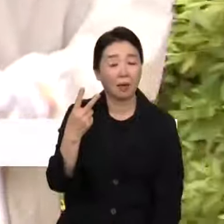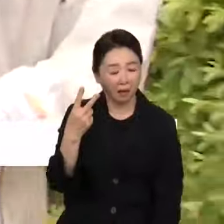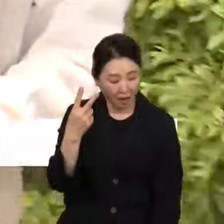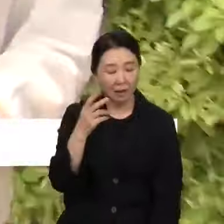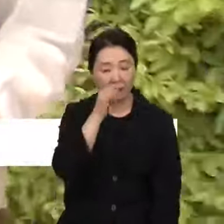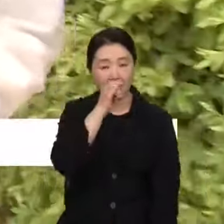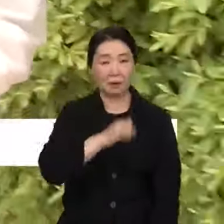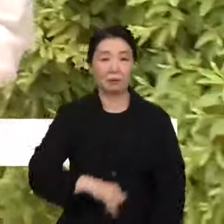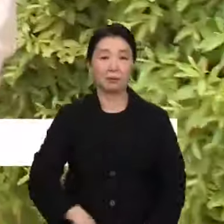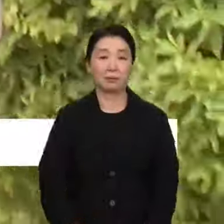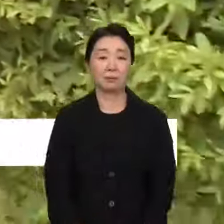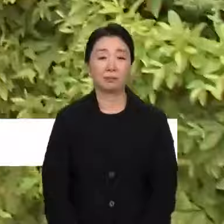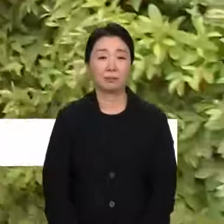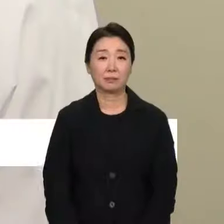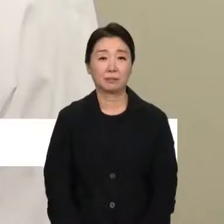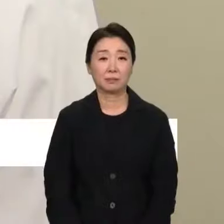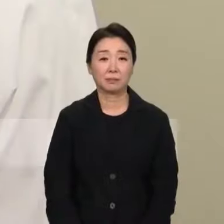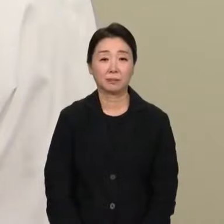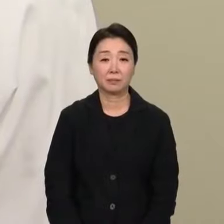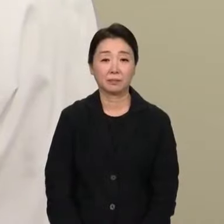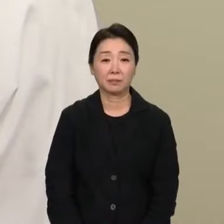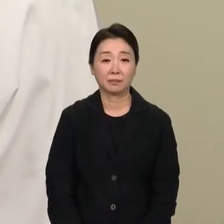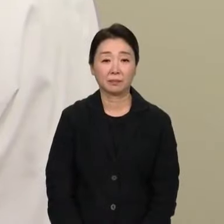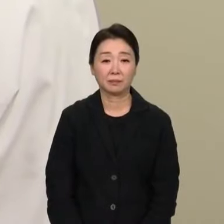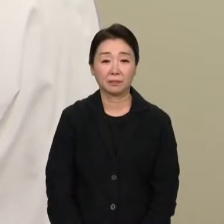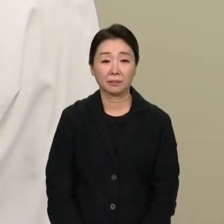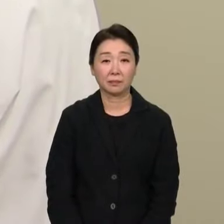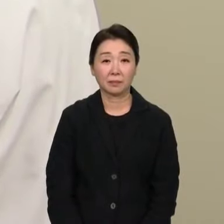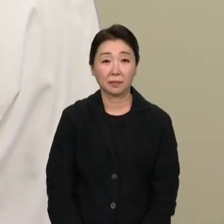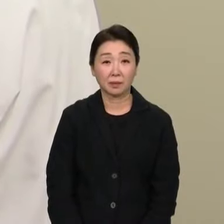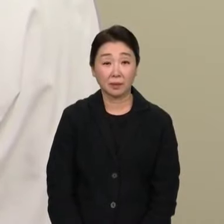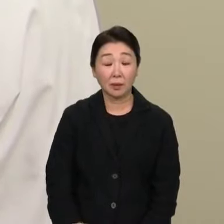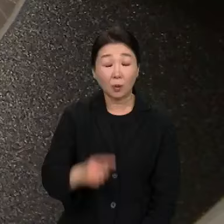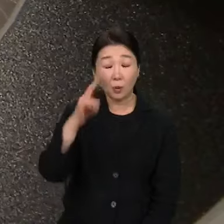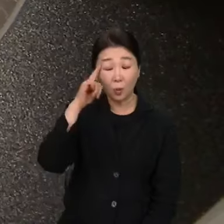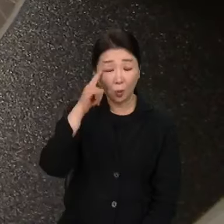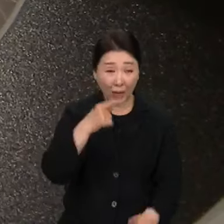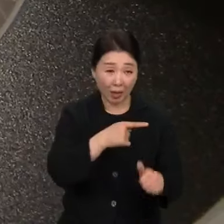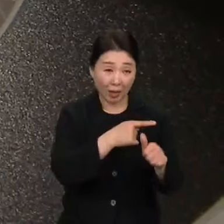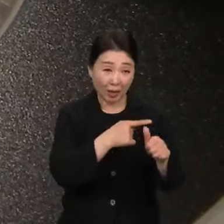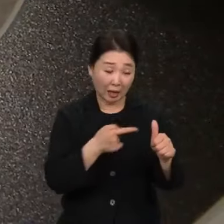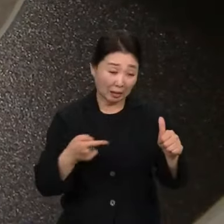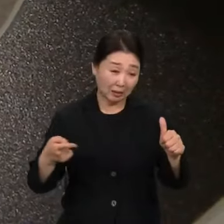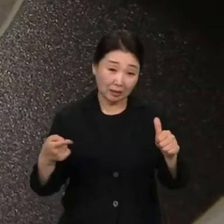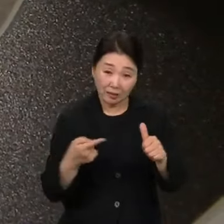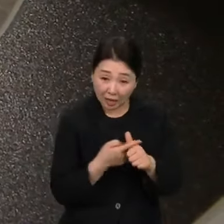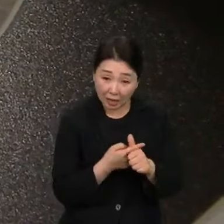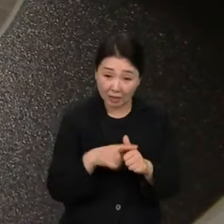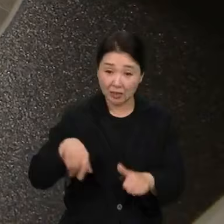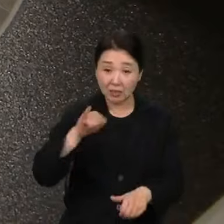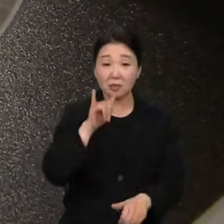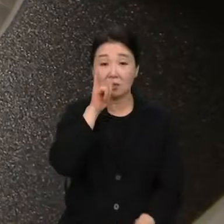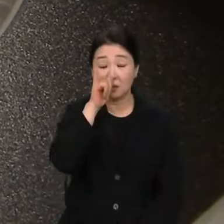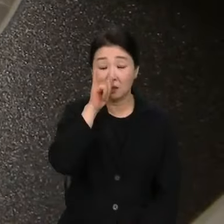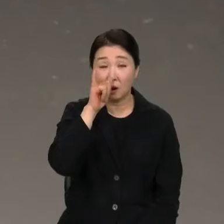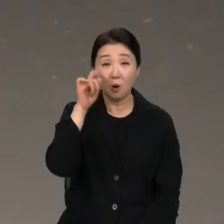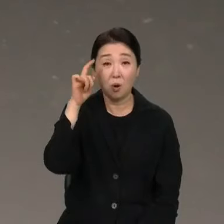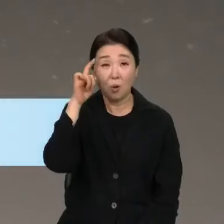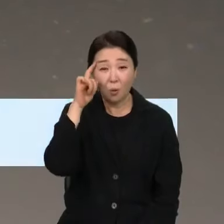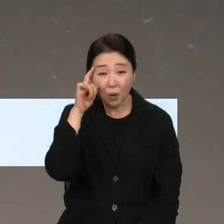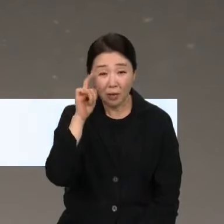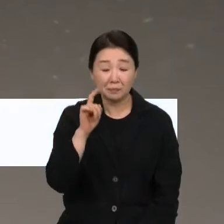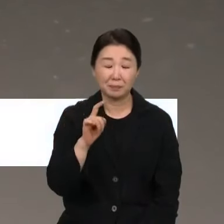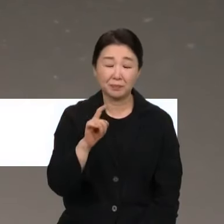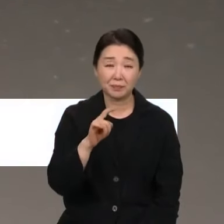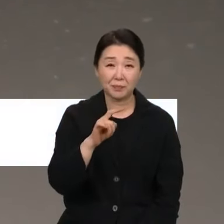200마리 저기 잡은 경우도 있고요. 이 가운데 이른바 살인 진드기도 섞여 있습니다. 치명적인